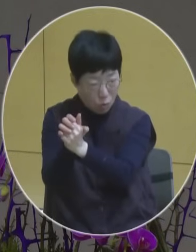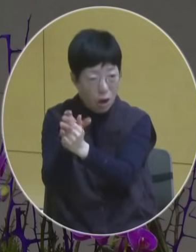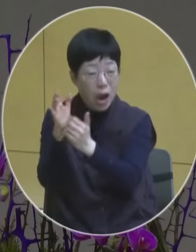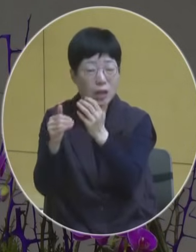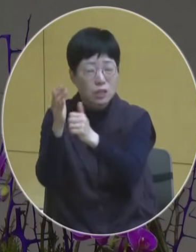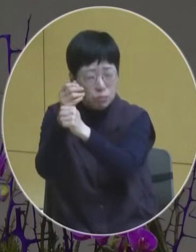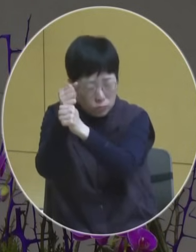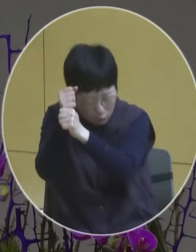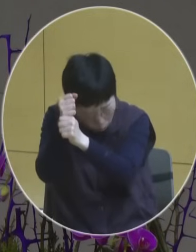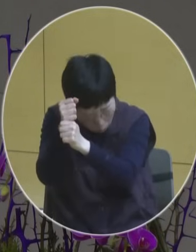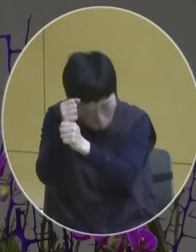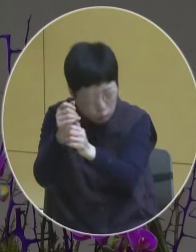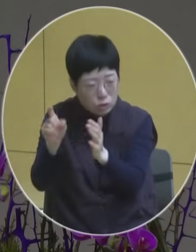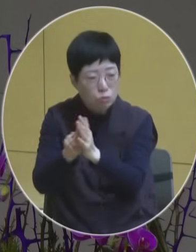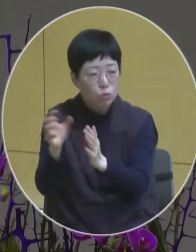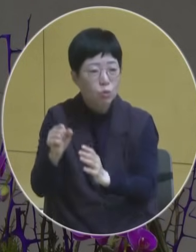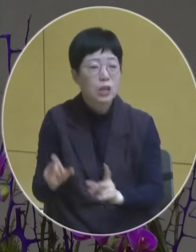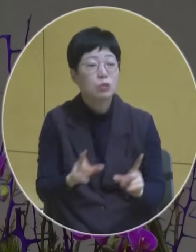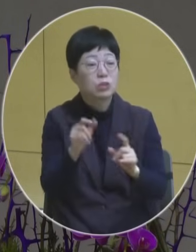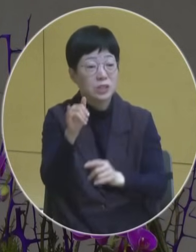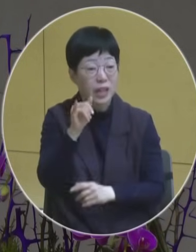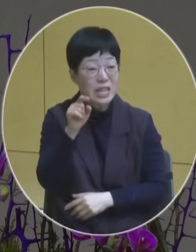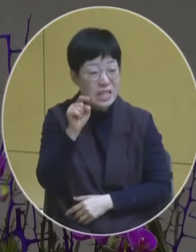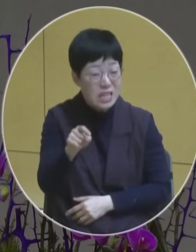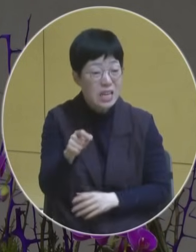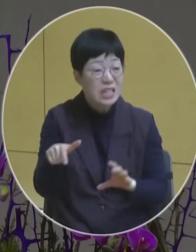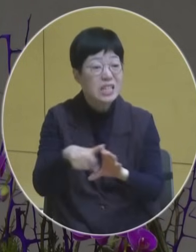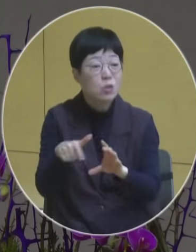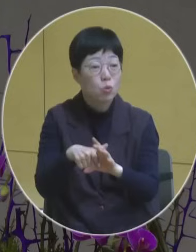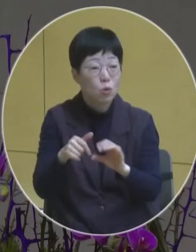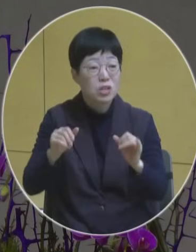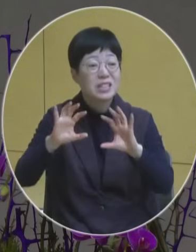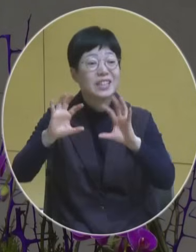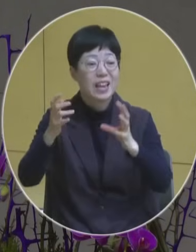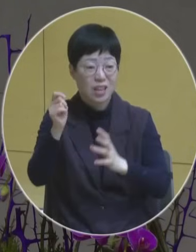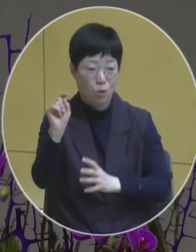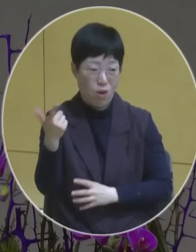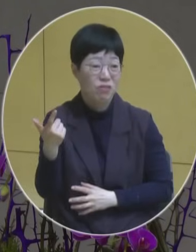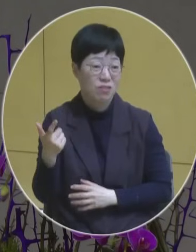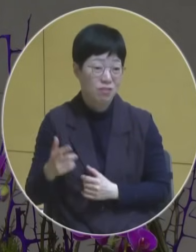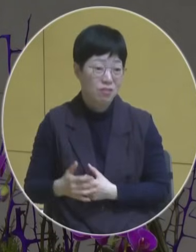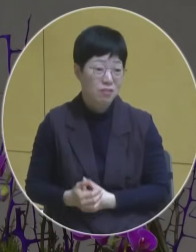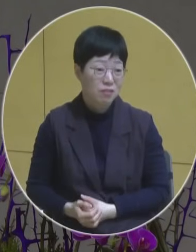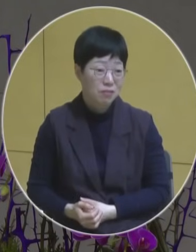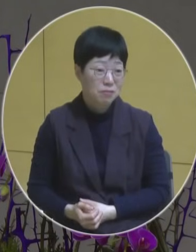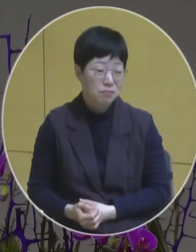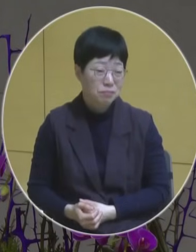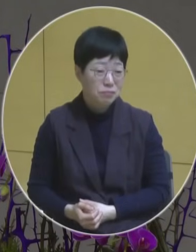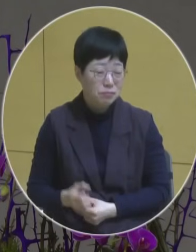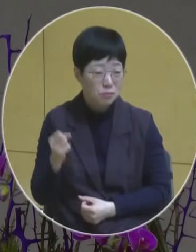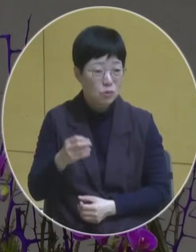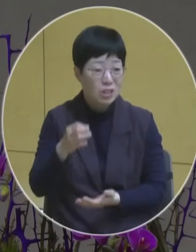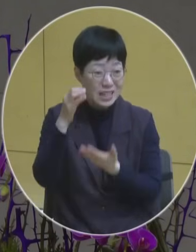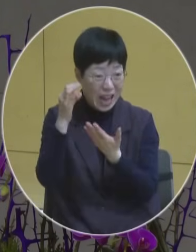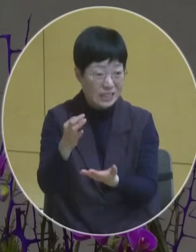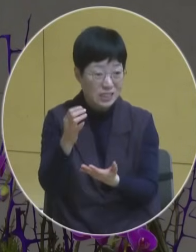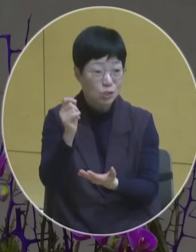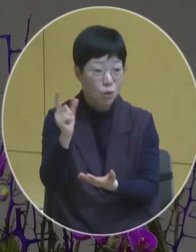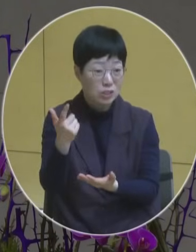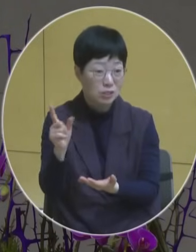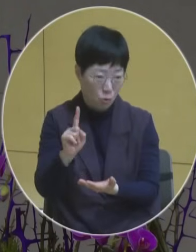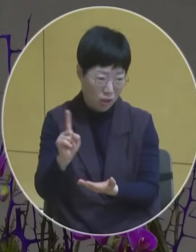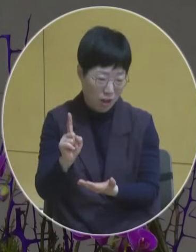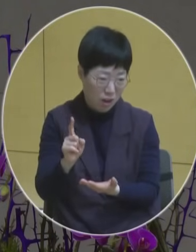하나님을 잡고 믿음으로 나갈 수 있는 것이 바로 이 기독교적인 세계관에서 오는 거예요. 또 하나 가치관이라고 얘기하면